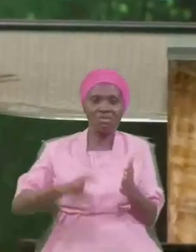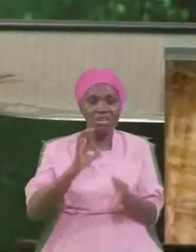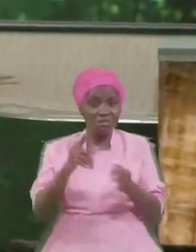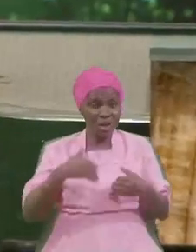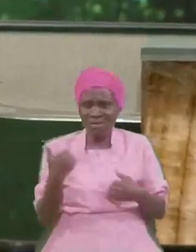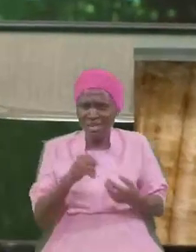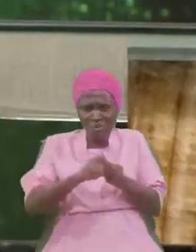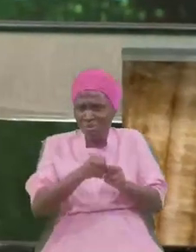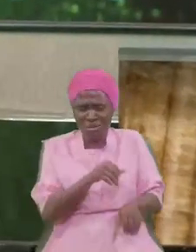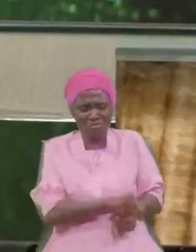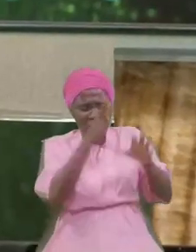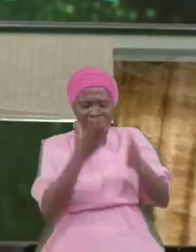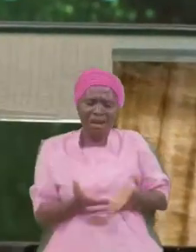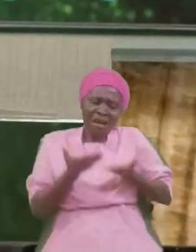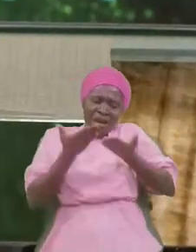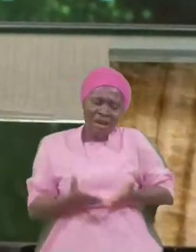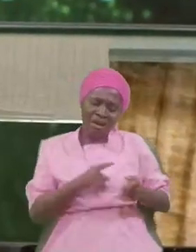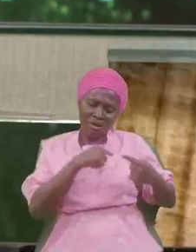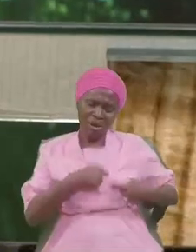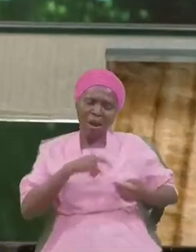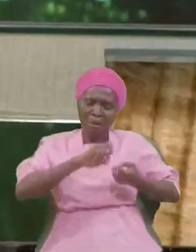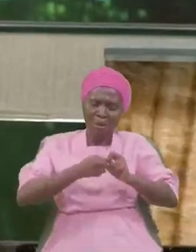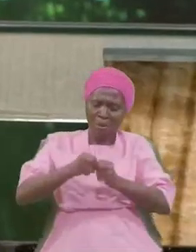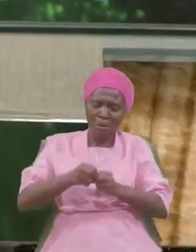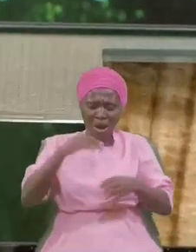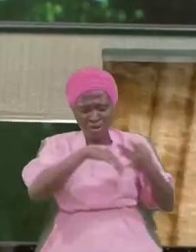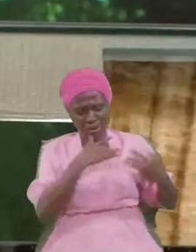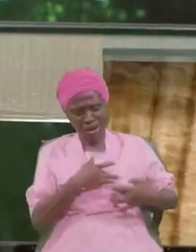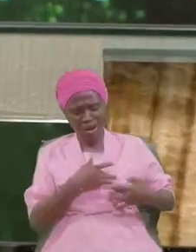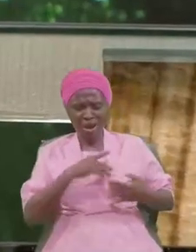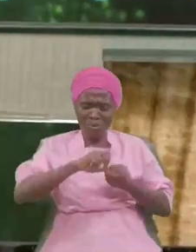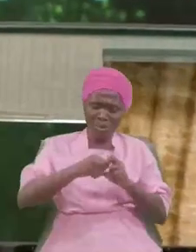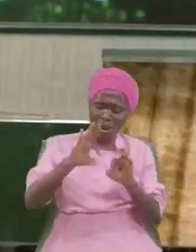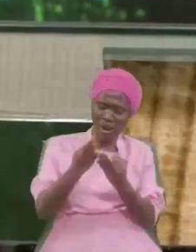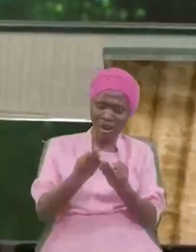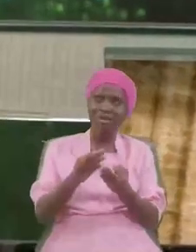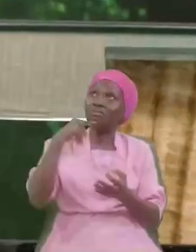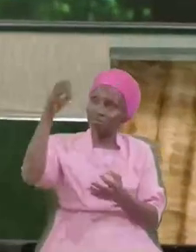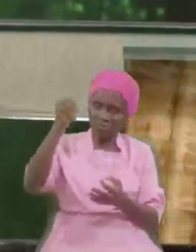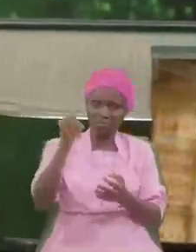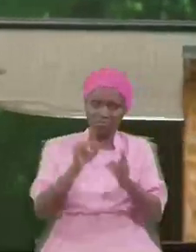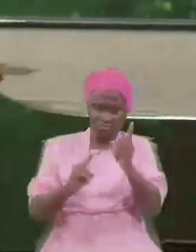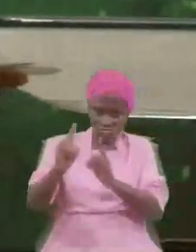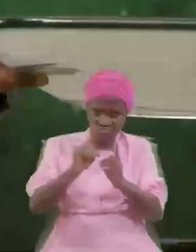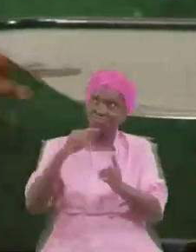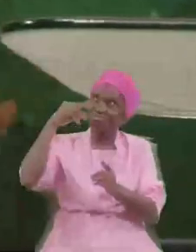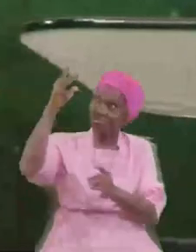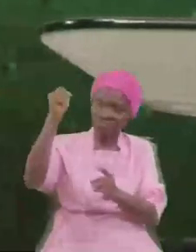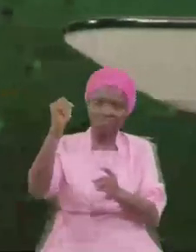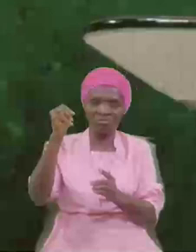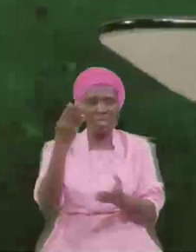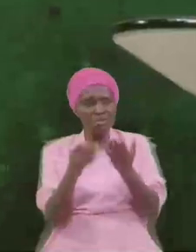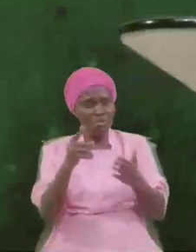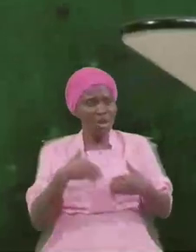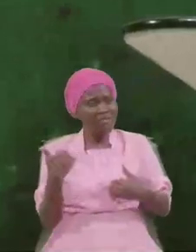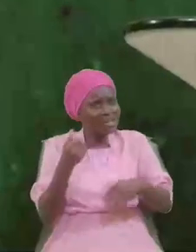Seigneur, il va ôter la montagne là de votre vie. Par le Seigneur, vous avez un défi avec